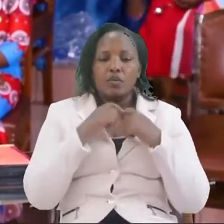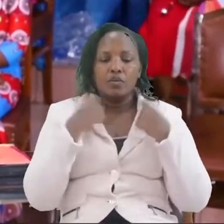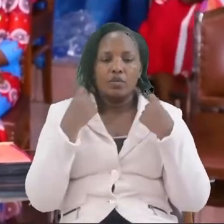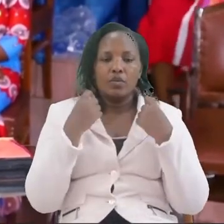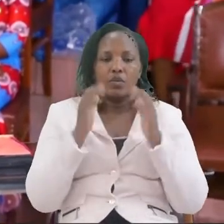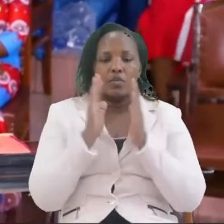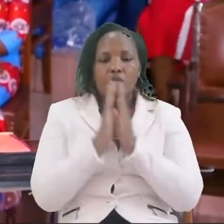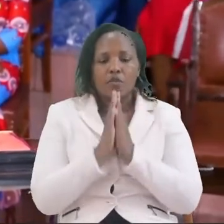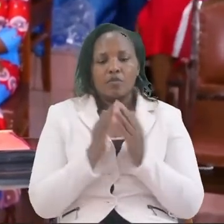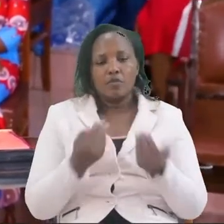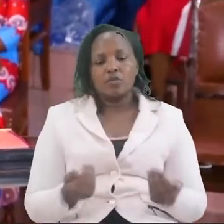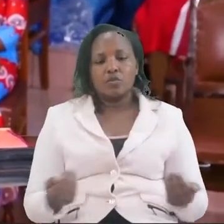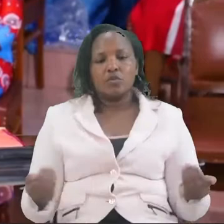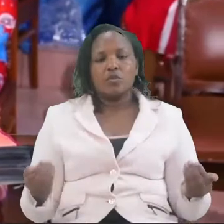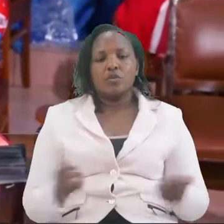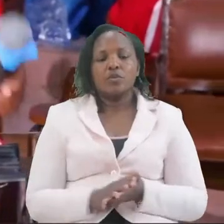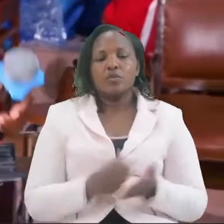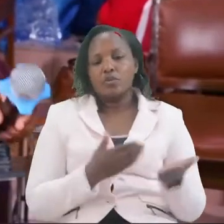ili aombee watoto.